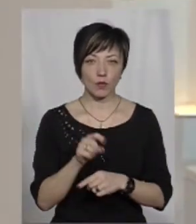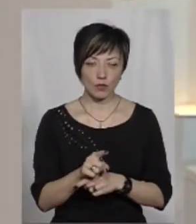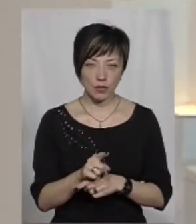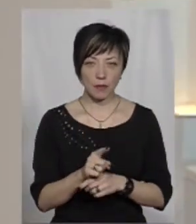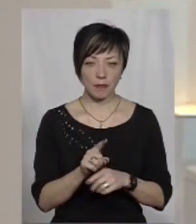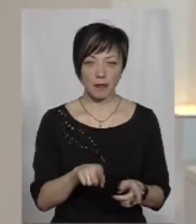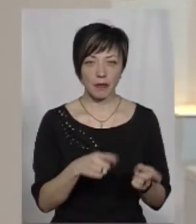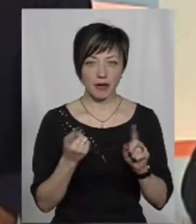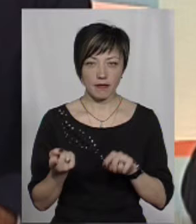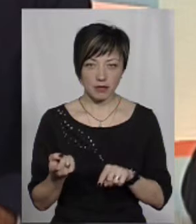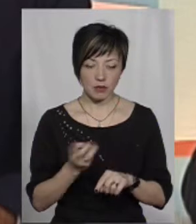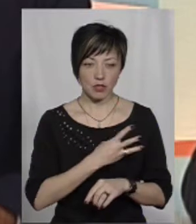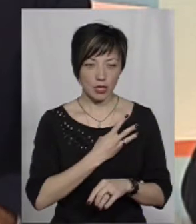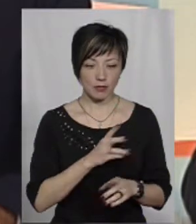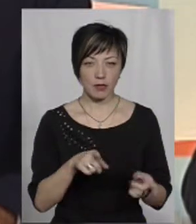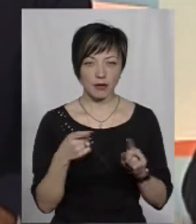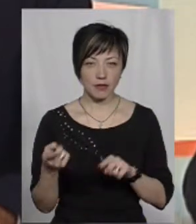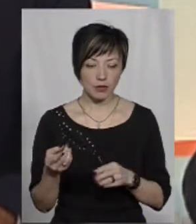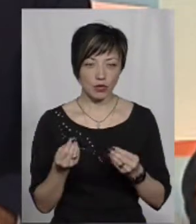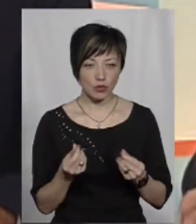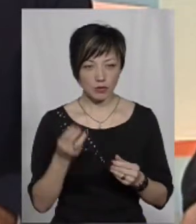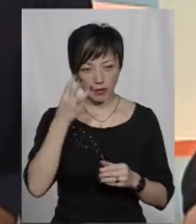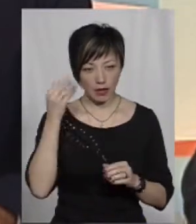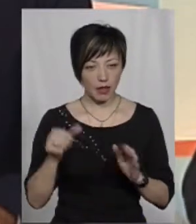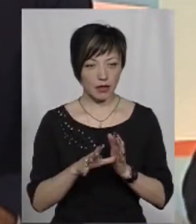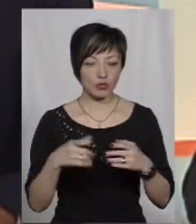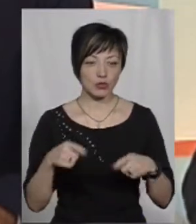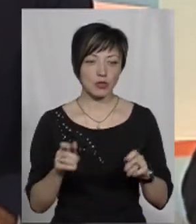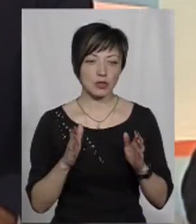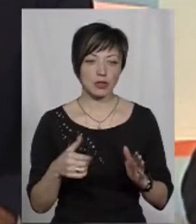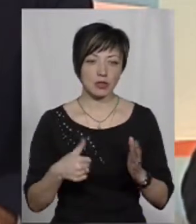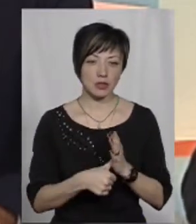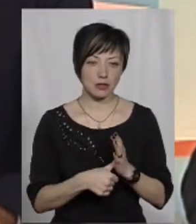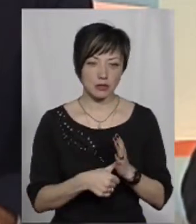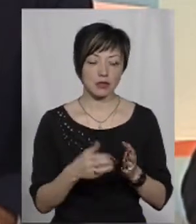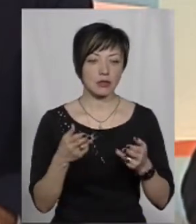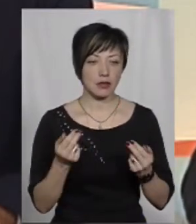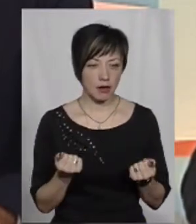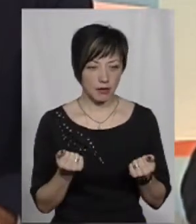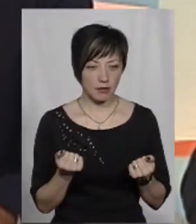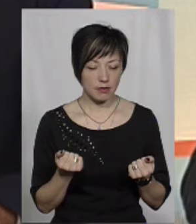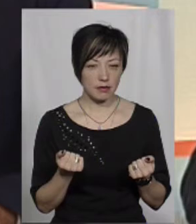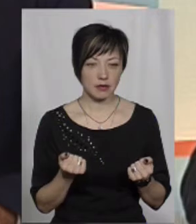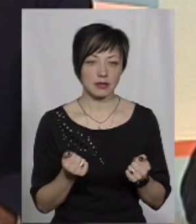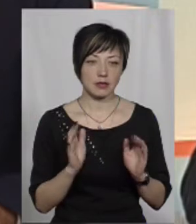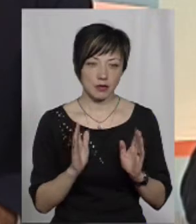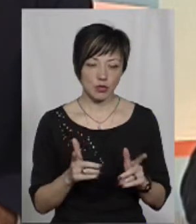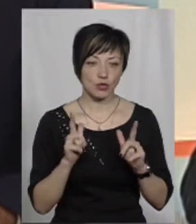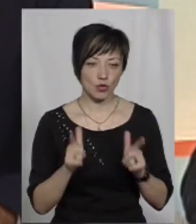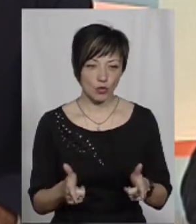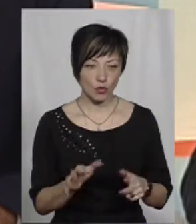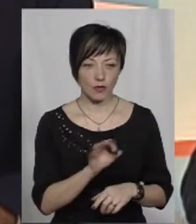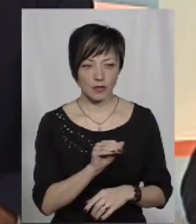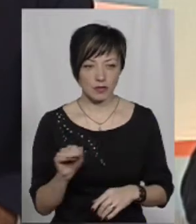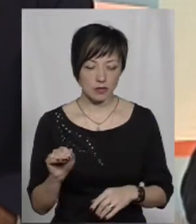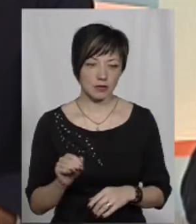функція перевести, якщо ви бажаєте перевести гроші на Хмельницький енергозбут, треба тільки нажати «так». Це буде як